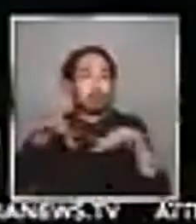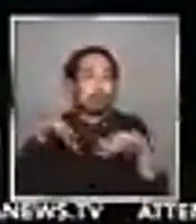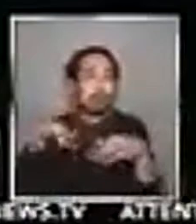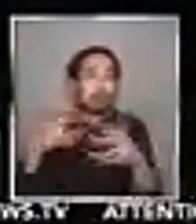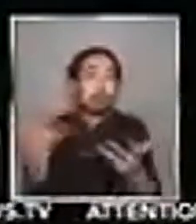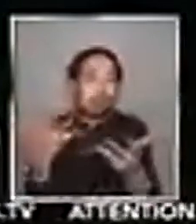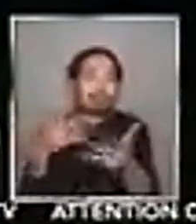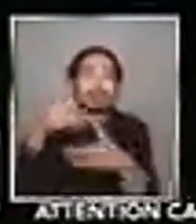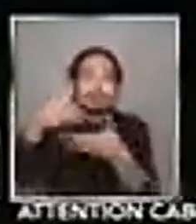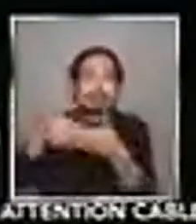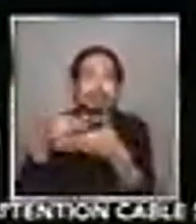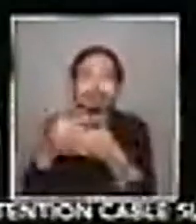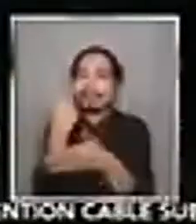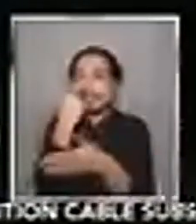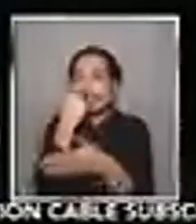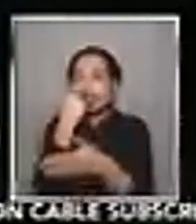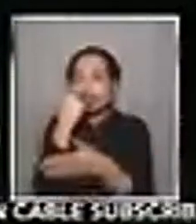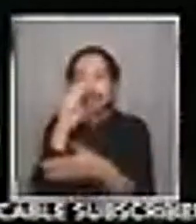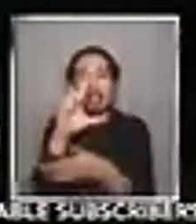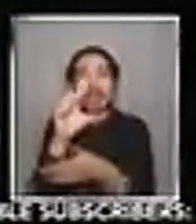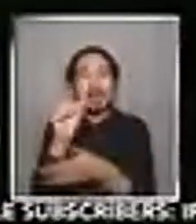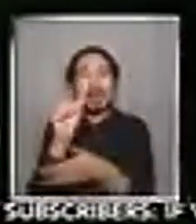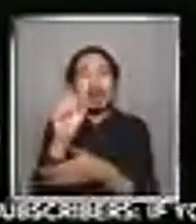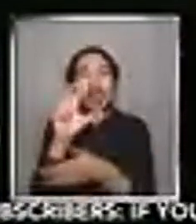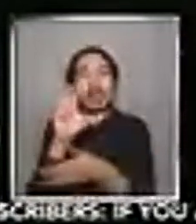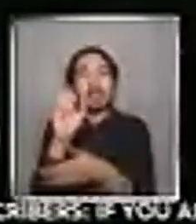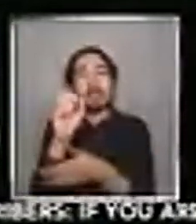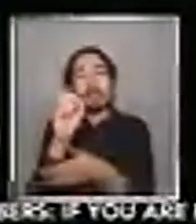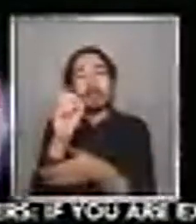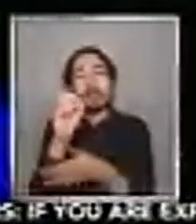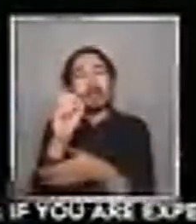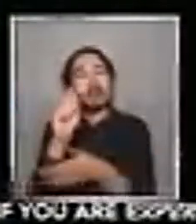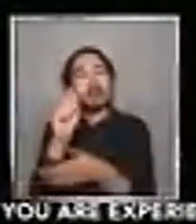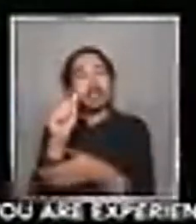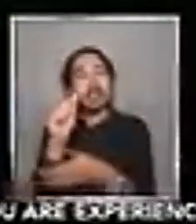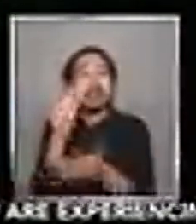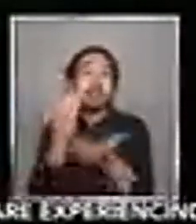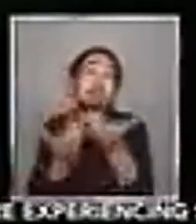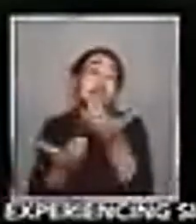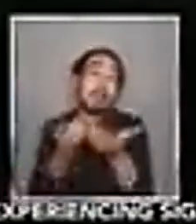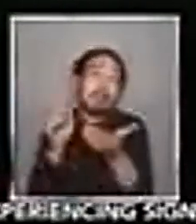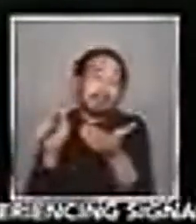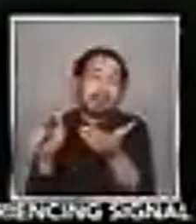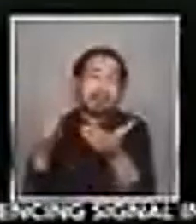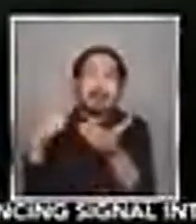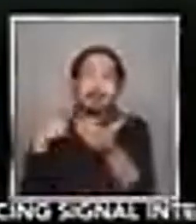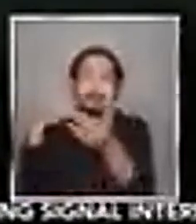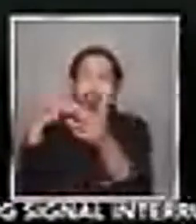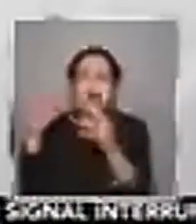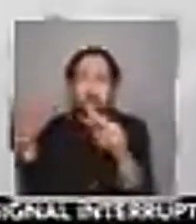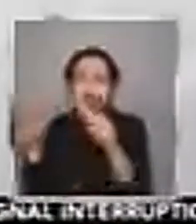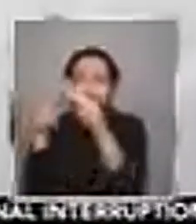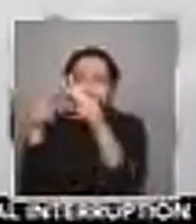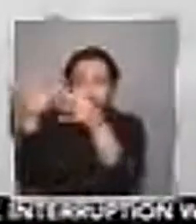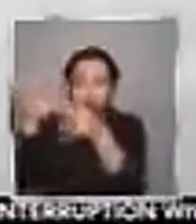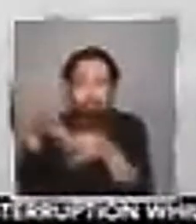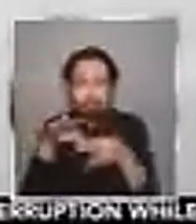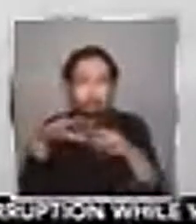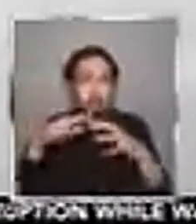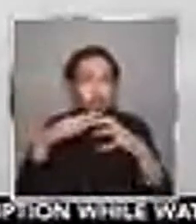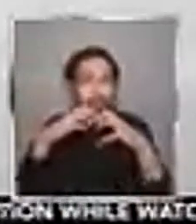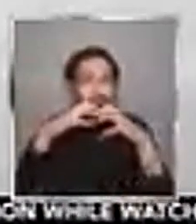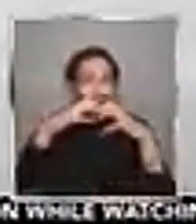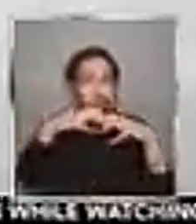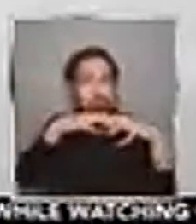City. Sabi ng PVOX, posible raw na dulot ito ng paggalaw ng fault sa paligid ng bulkan. Pero meron din